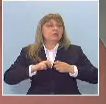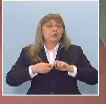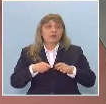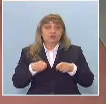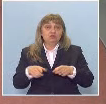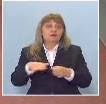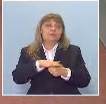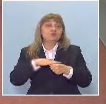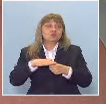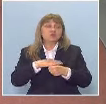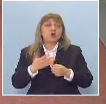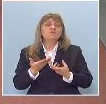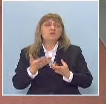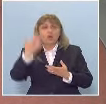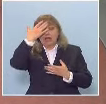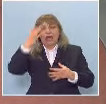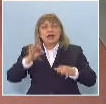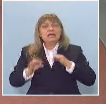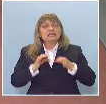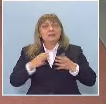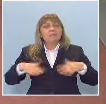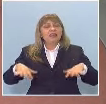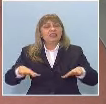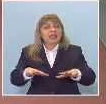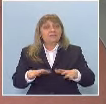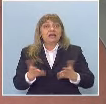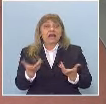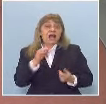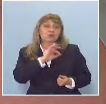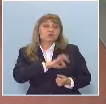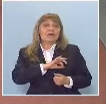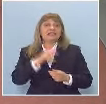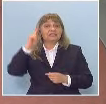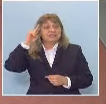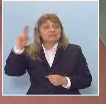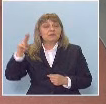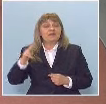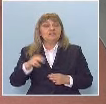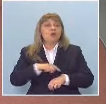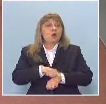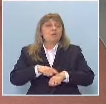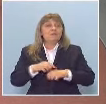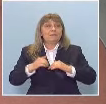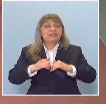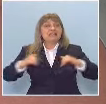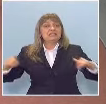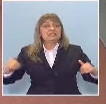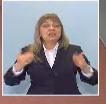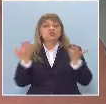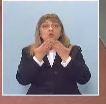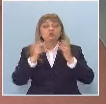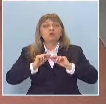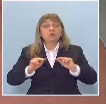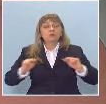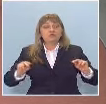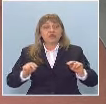основно пандемията. Как успяхте да се справите по време на дистанционното обучение с учениците и въобще ново